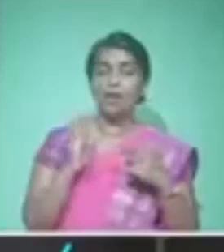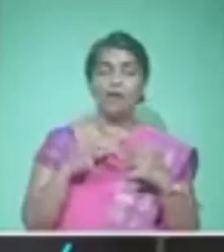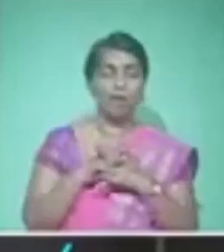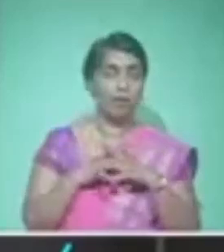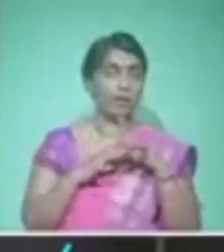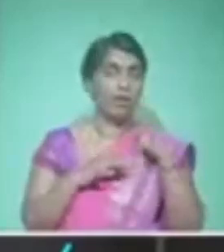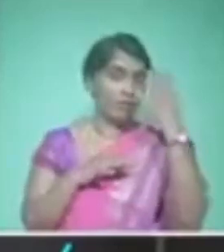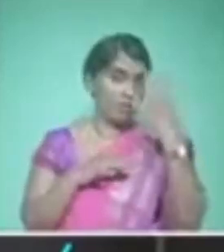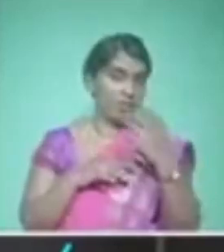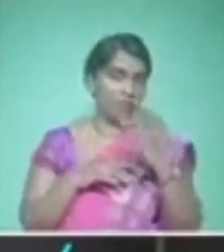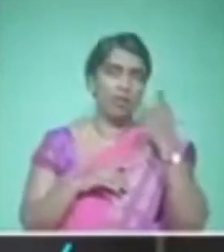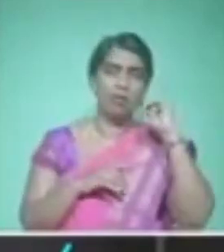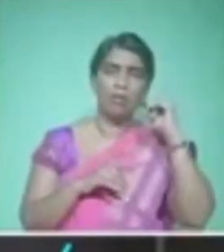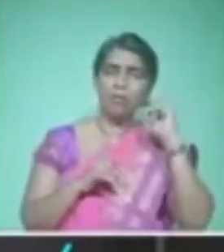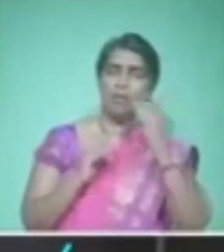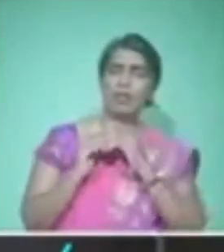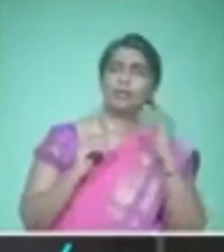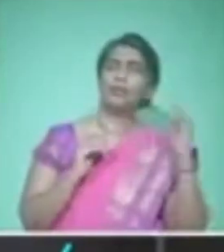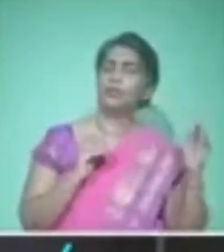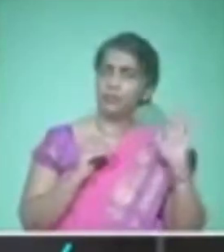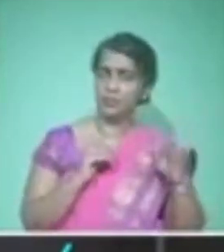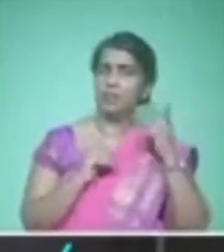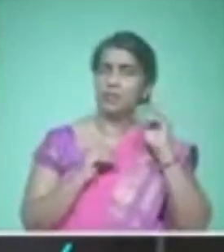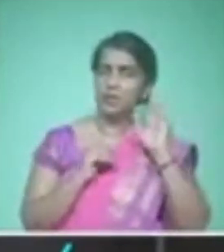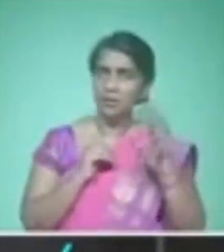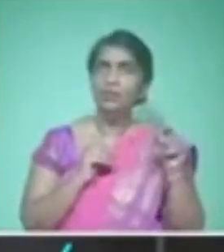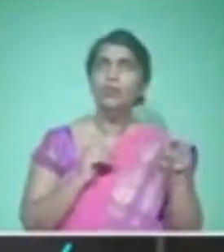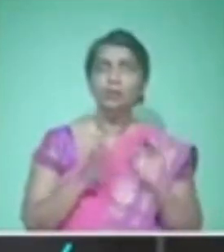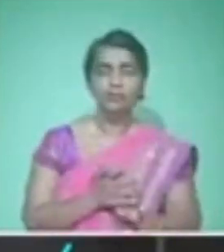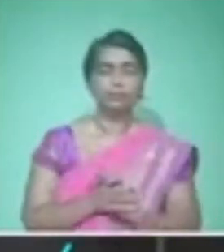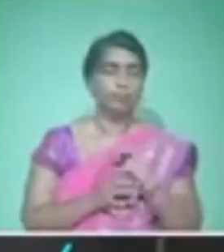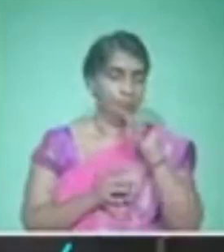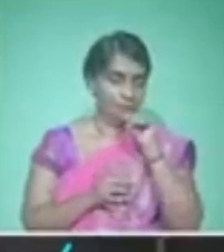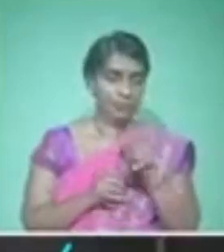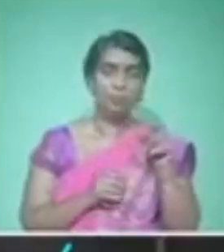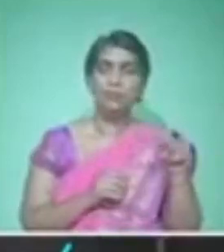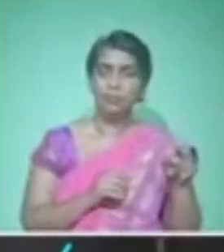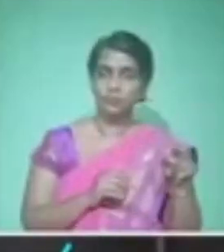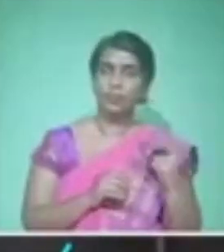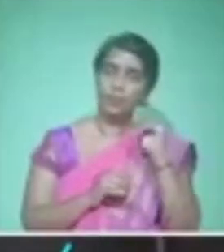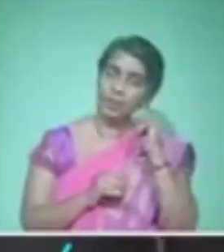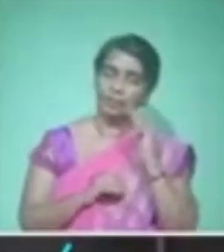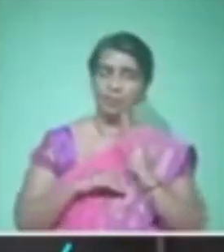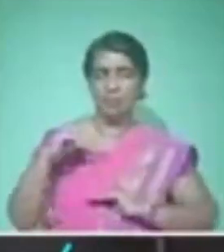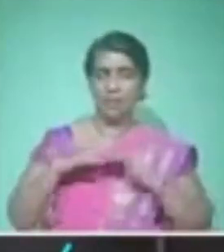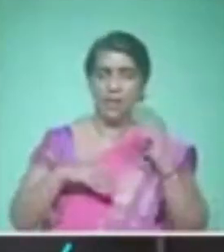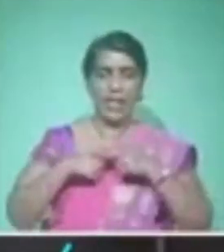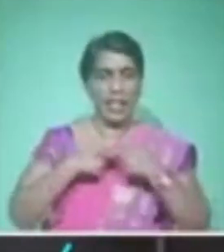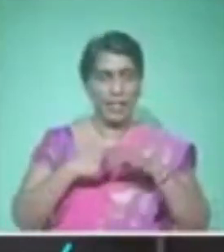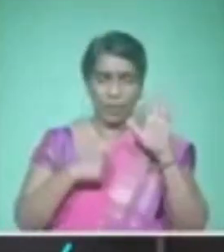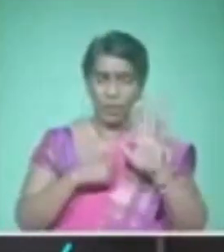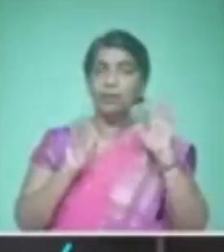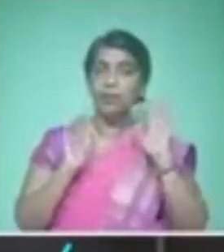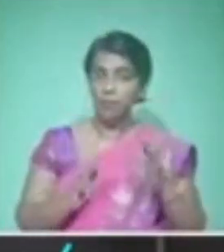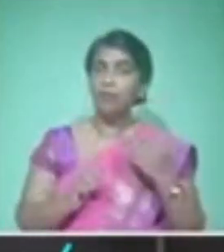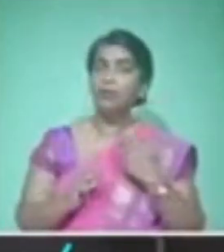විතර ප්‍රමාද වෙලා තියෙනවා ප්‍රමාද වෙලා තියෙනවා එතටම සමහර ප්‍රායෝගික හේතු තියෙන්නේ නැති නමුත්